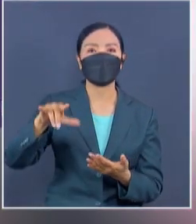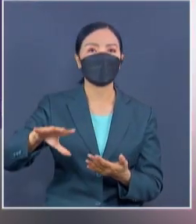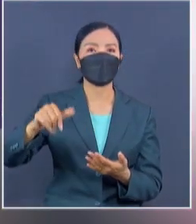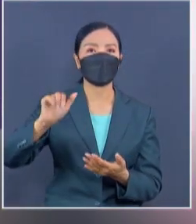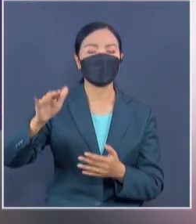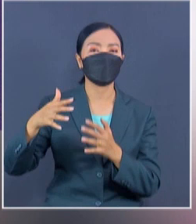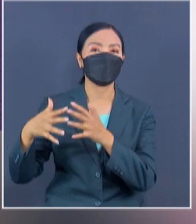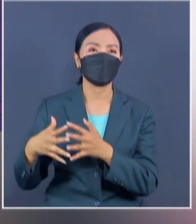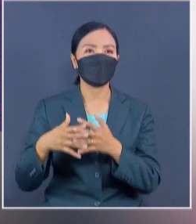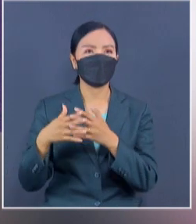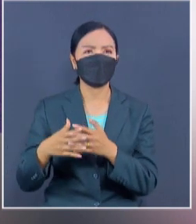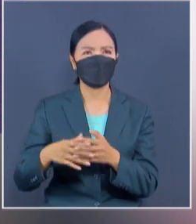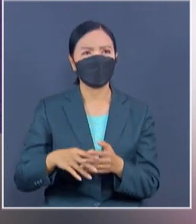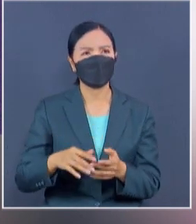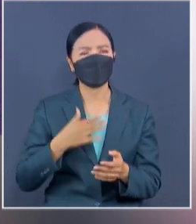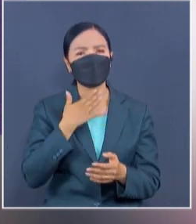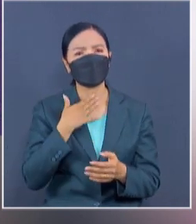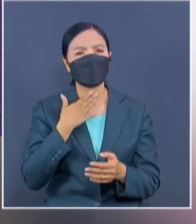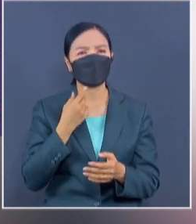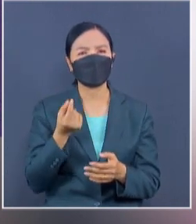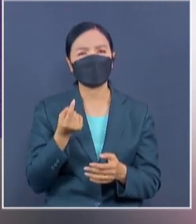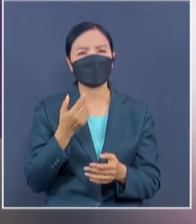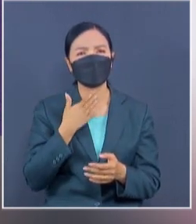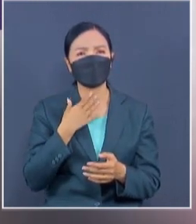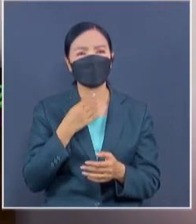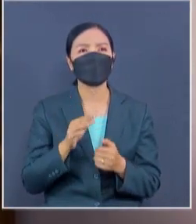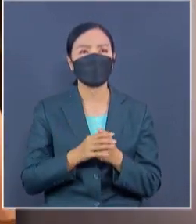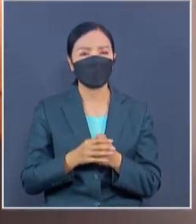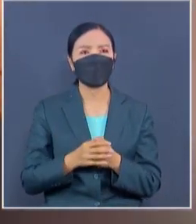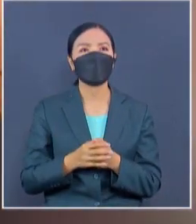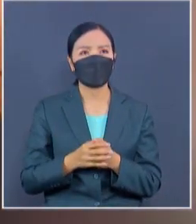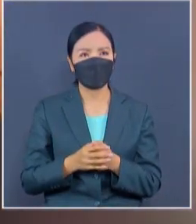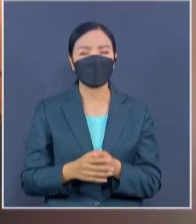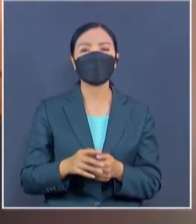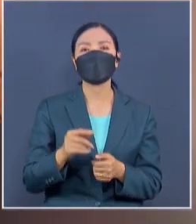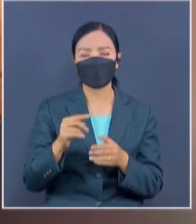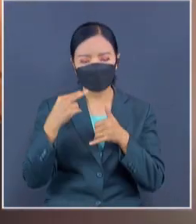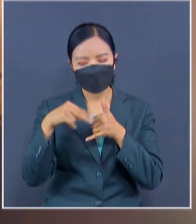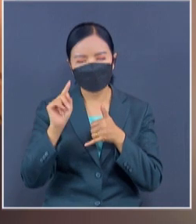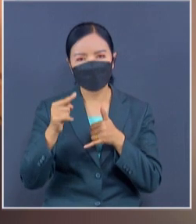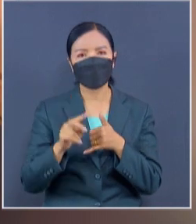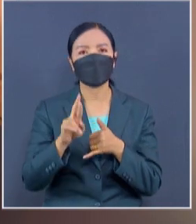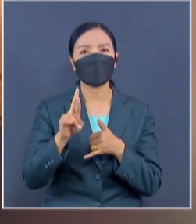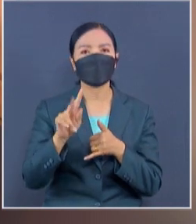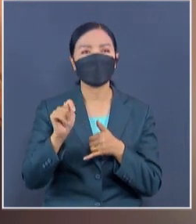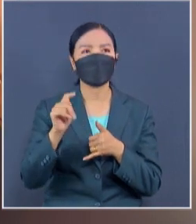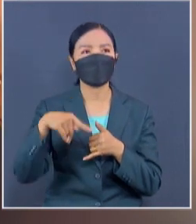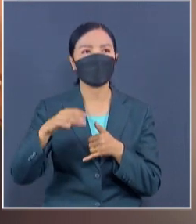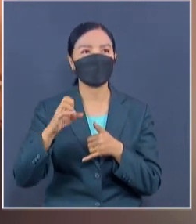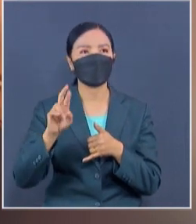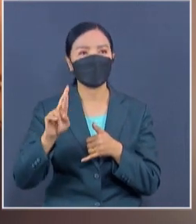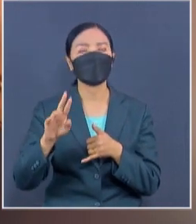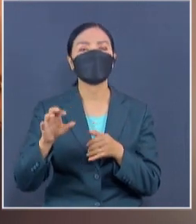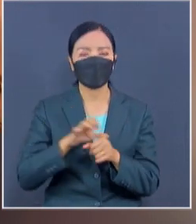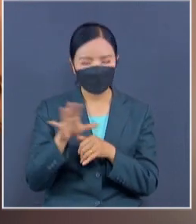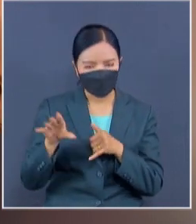เวกัสจองกุ๊กเกิดมีอาการระคายคอเล็กน้อยจึงได้รีบเข้ารับการ RT-PCR และผลออกมาว่าเขาติดเชื้อนะคะท